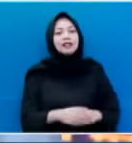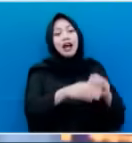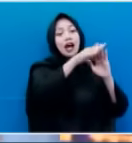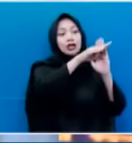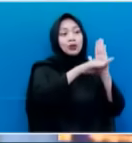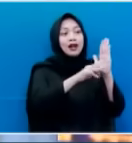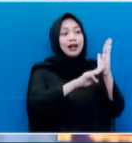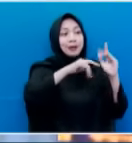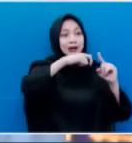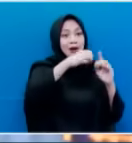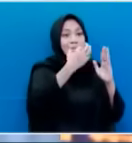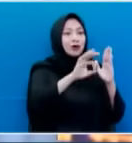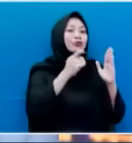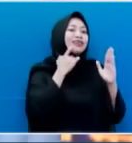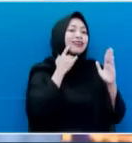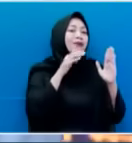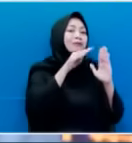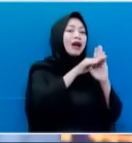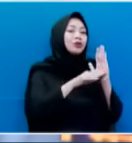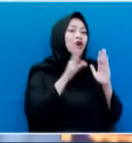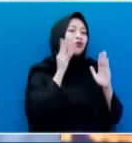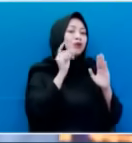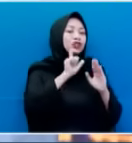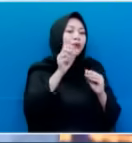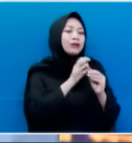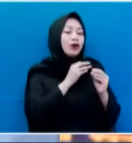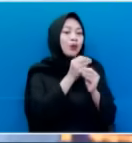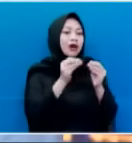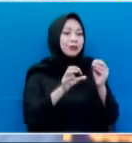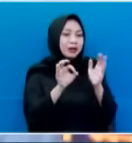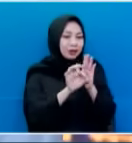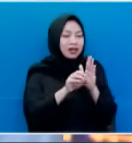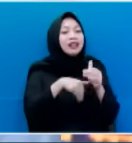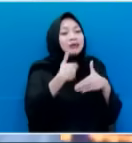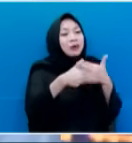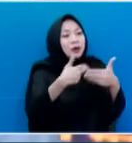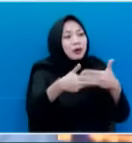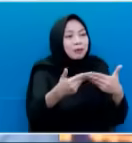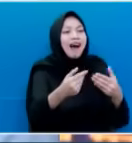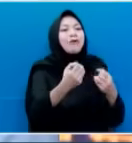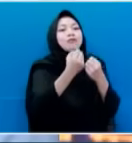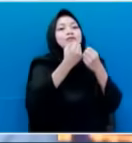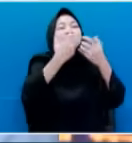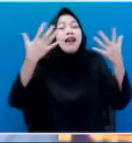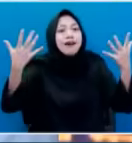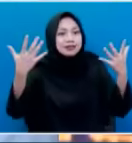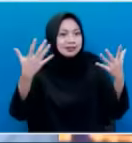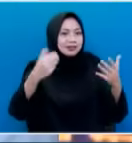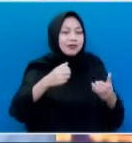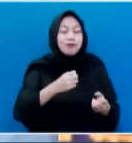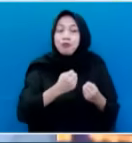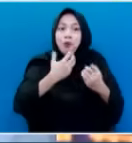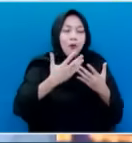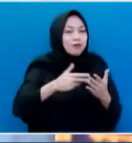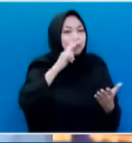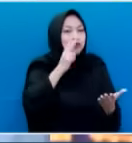terkait dengan batas usia capres-cawapres, prosesnya sudah terbukti melanggar etika. Anda masih menilai bahwa putusannya ini bisa dan